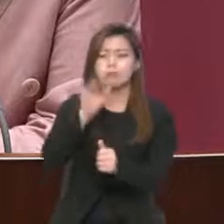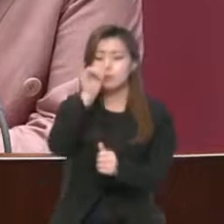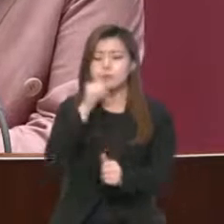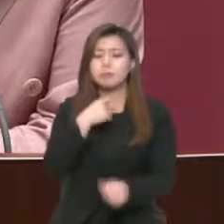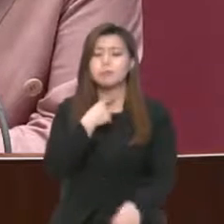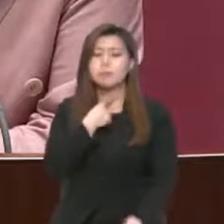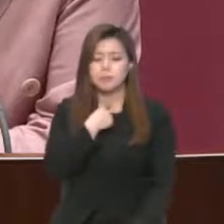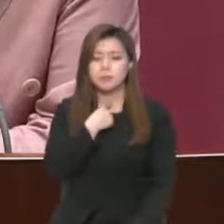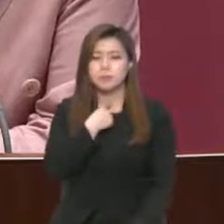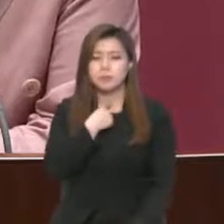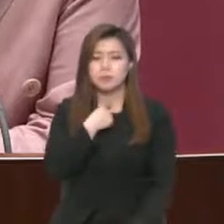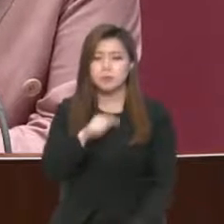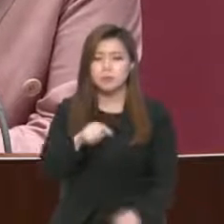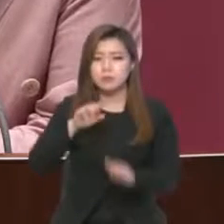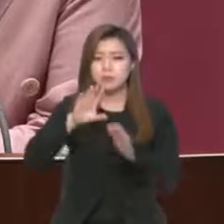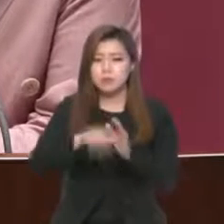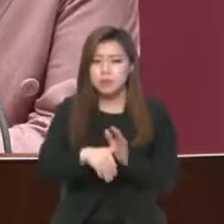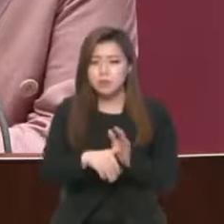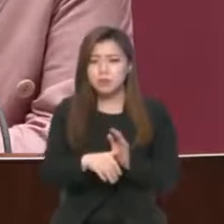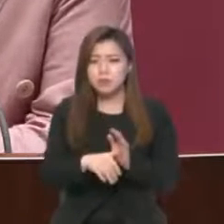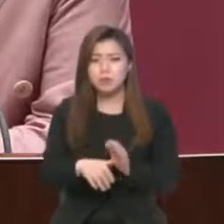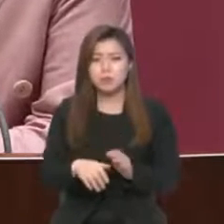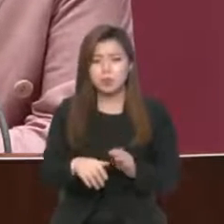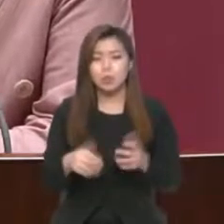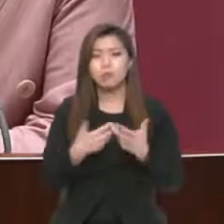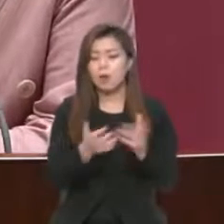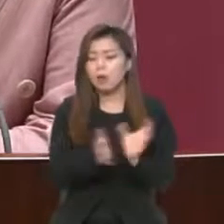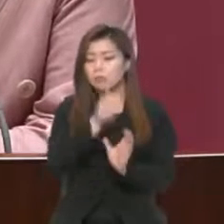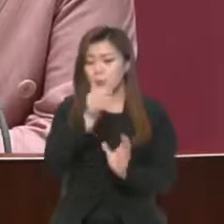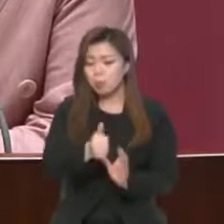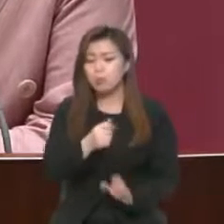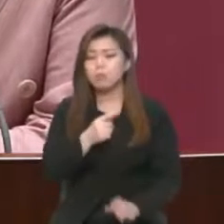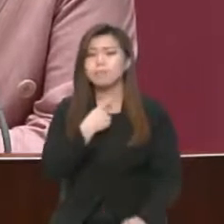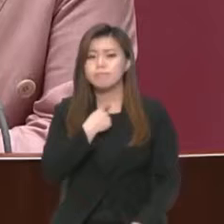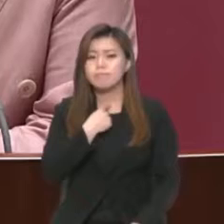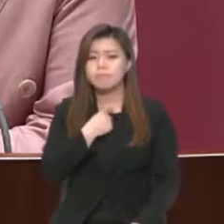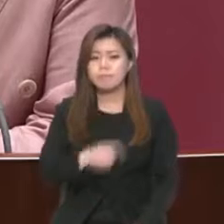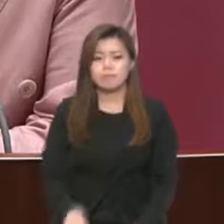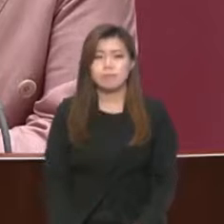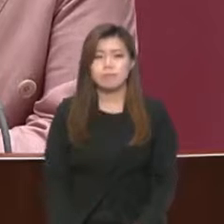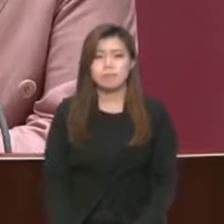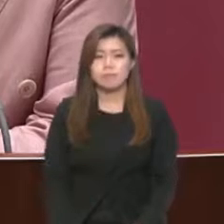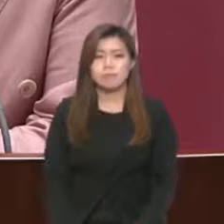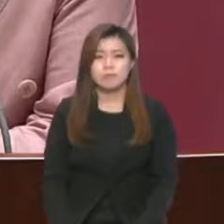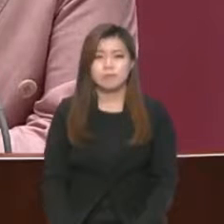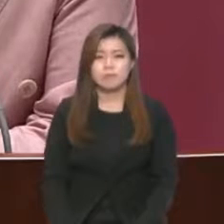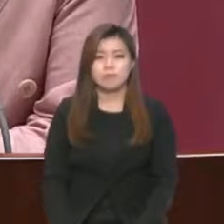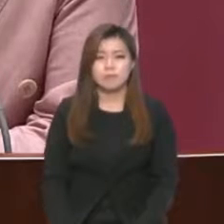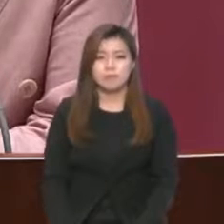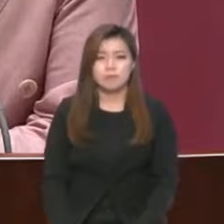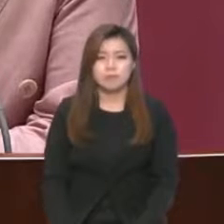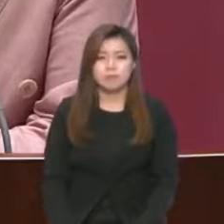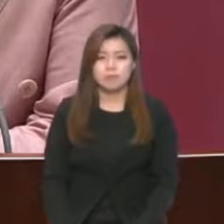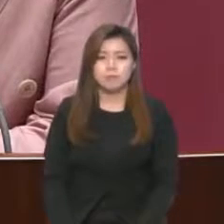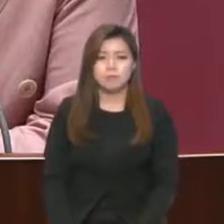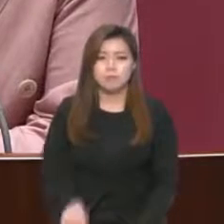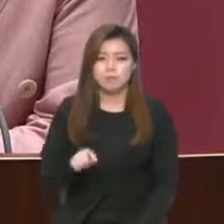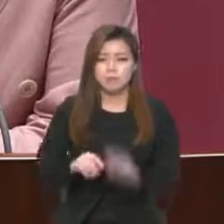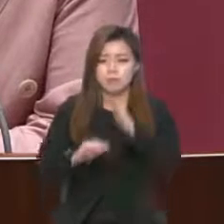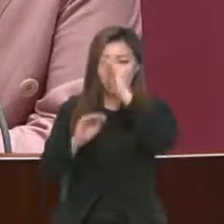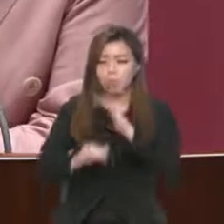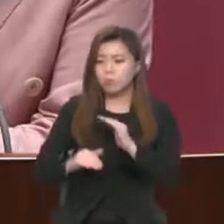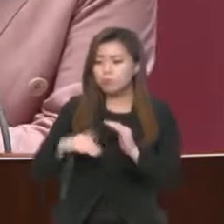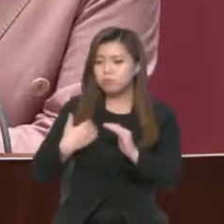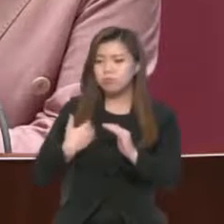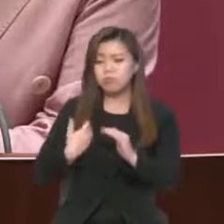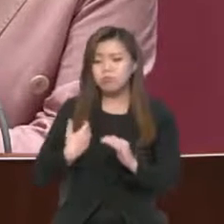그 당시는 집권 여당은 아니었습니다. 당대표셨으니까. 당대표실로 이제 이런 청탁이 있었다고 합니다. 이런 부분은 전혀